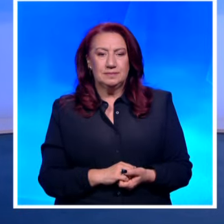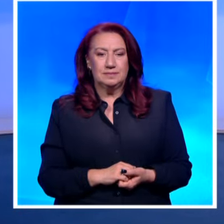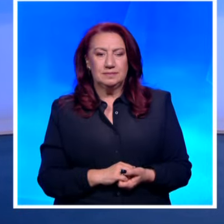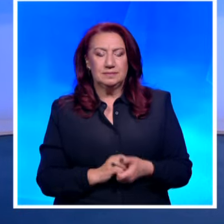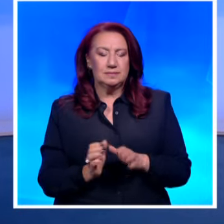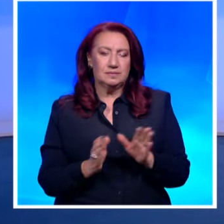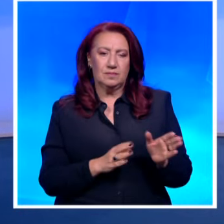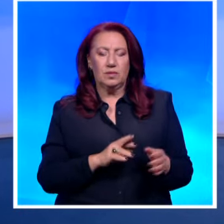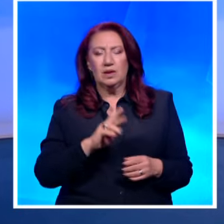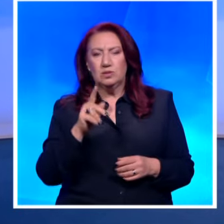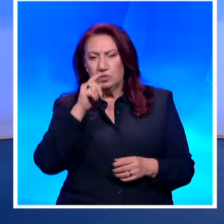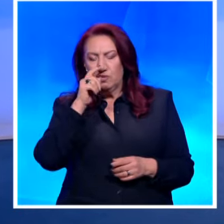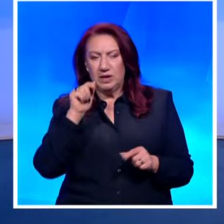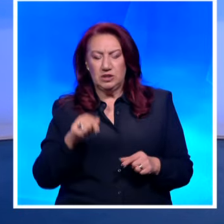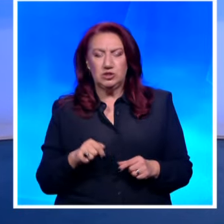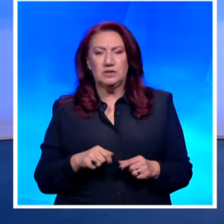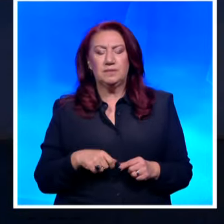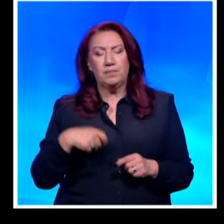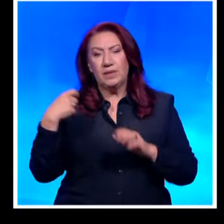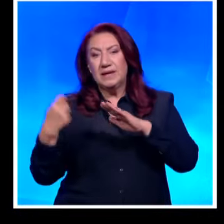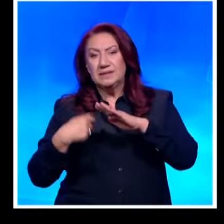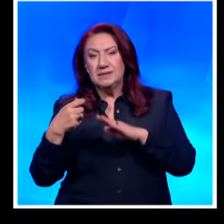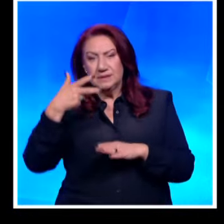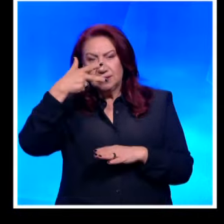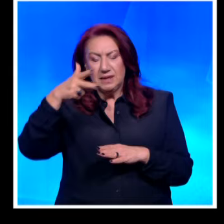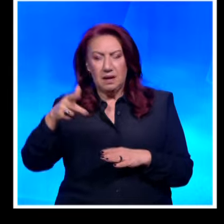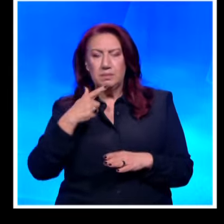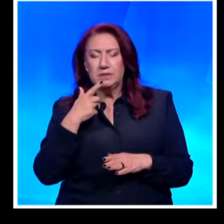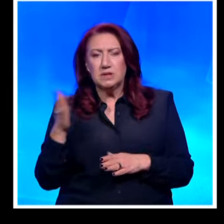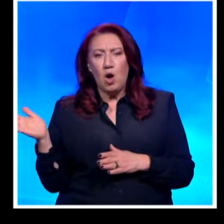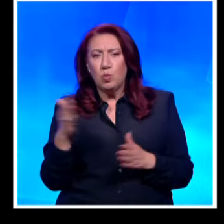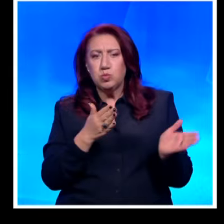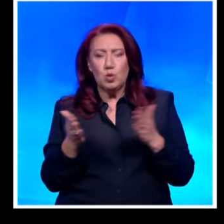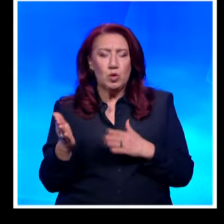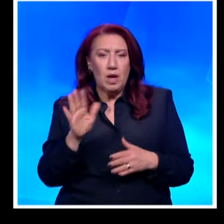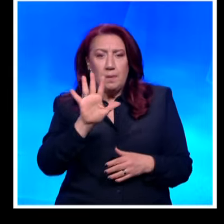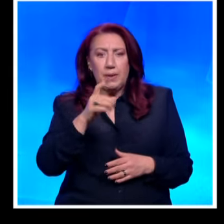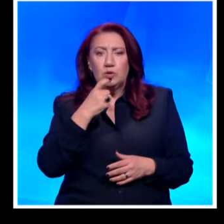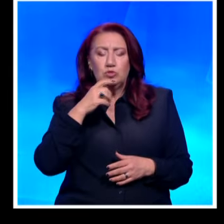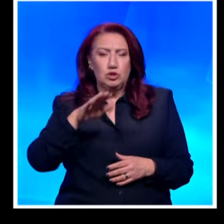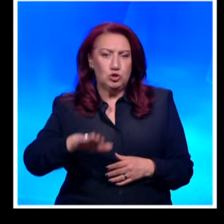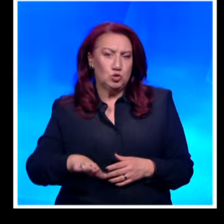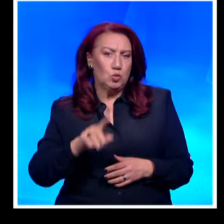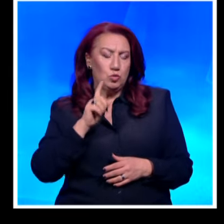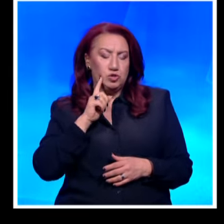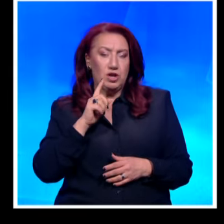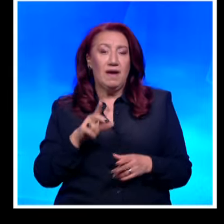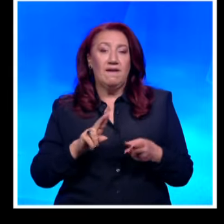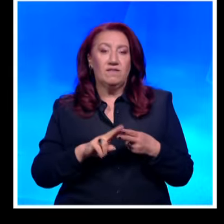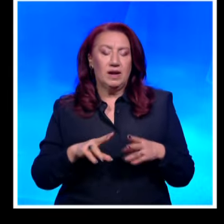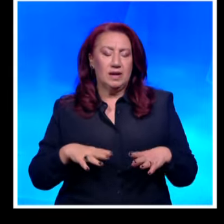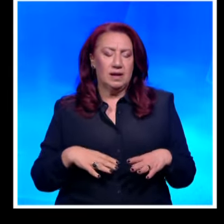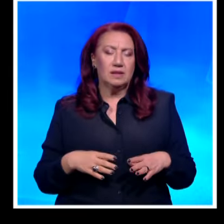И към останалото важно днес, кадри с малтретиране на 5-годишно момченце в детска градина в Белинград предизвикаха спешни проверки